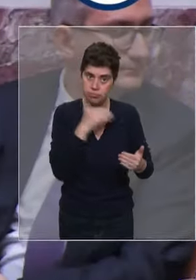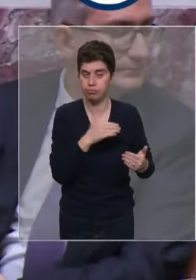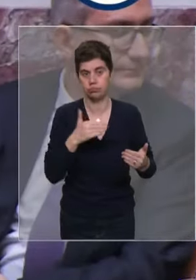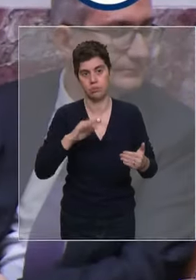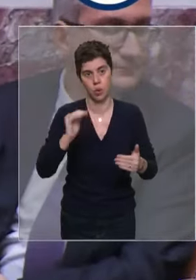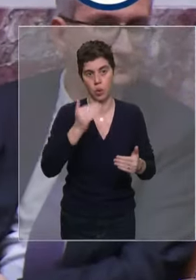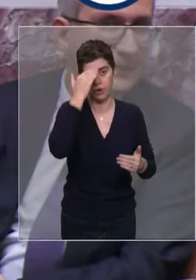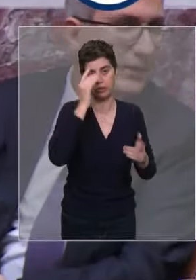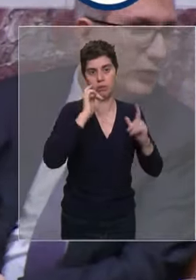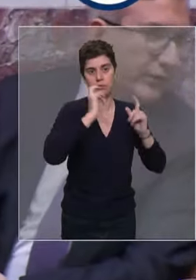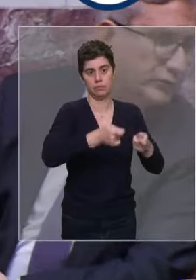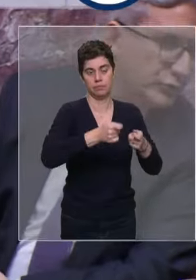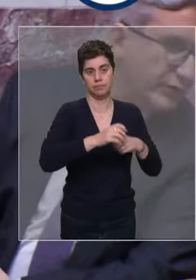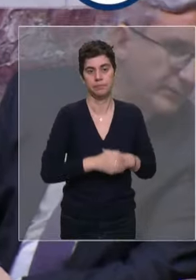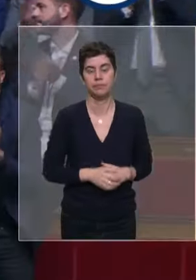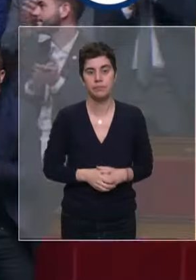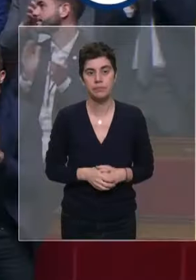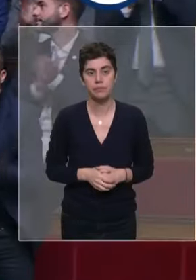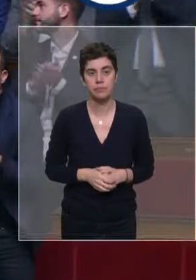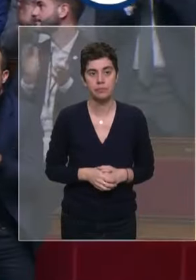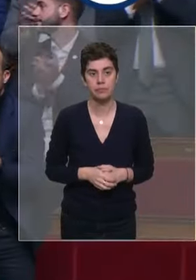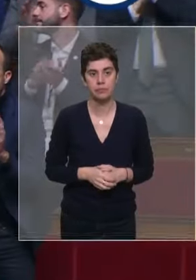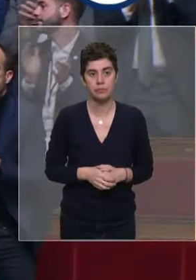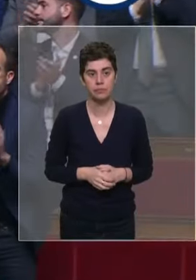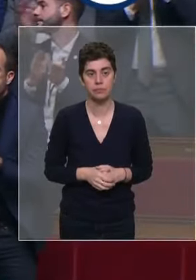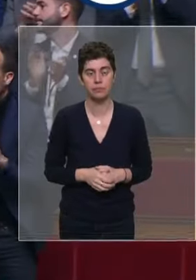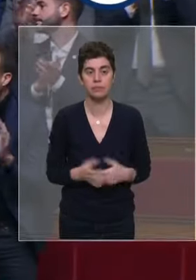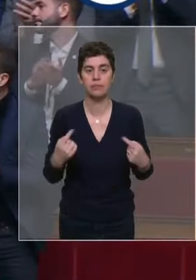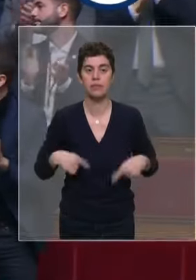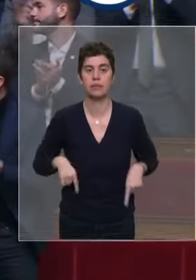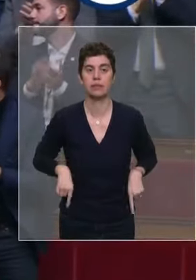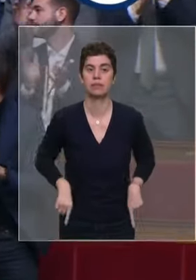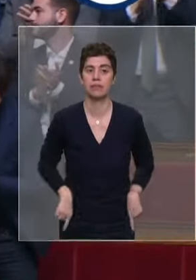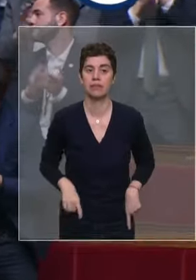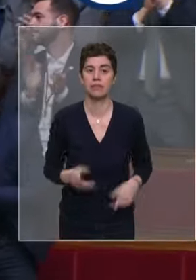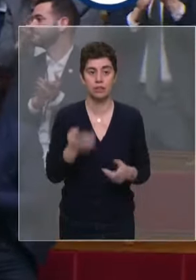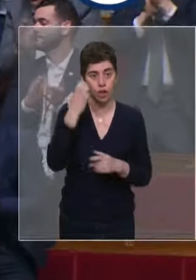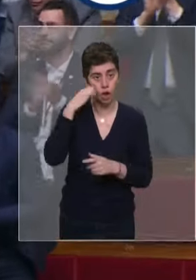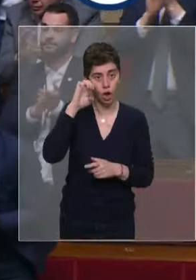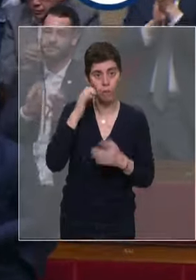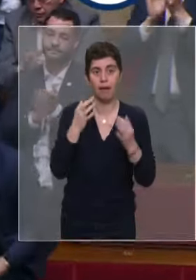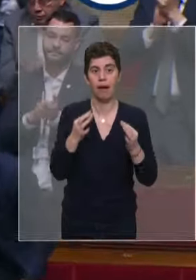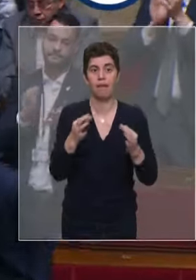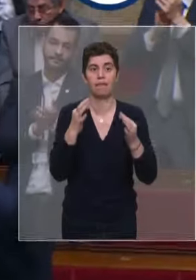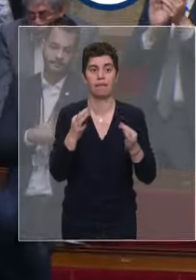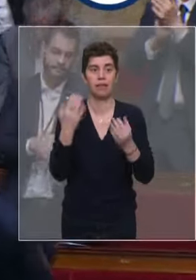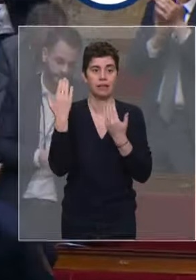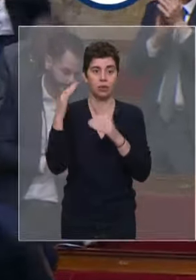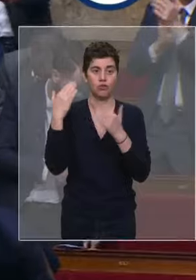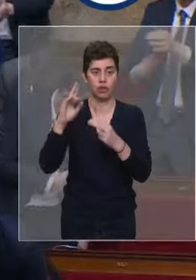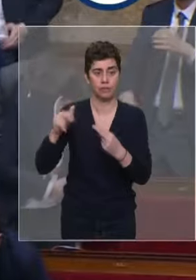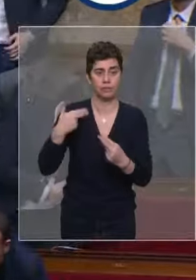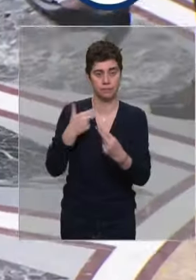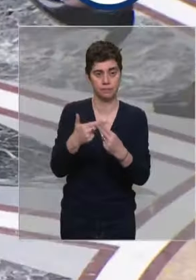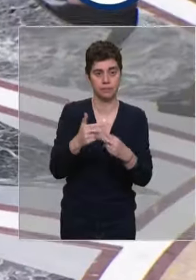Je vous remercie. La parole est à monsieur Stéphane Séjourné, ministre de l'Europe et des Affaires étrangères.